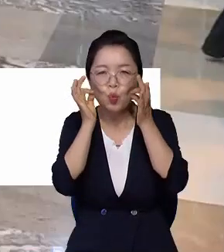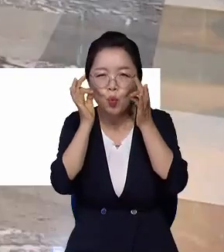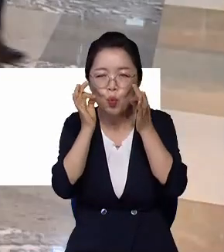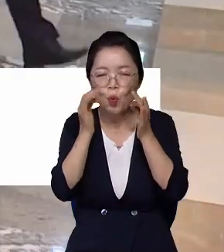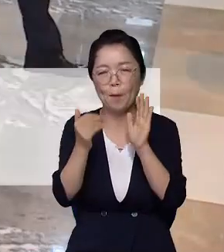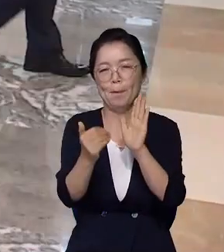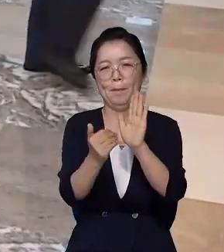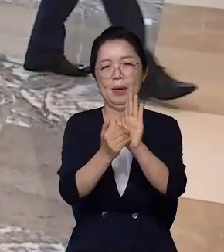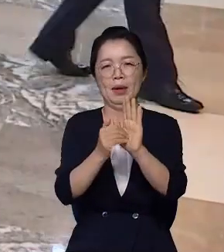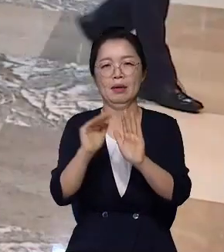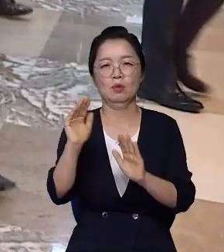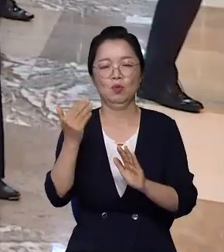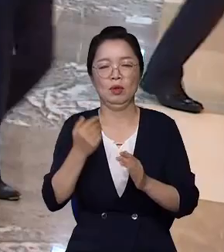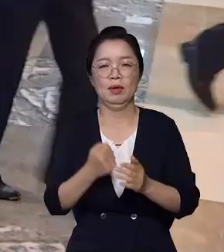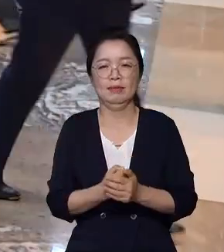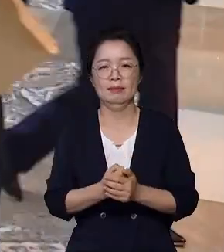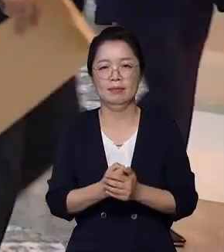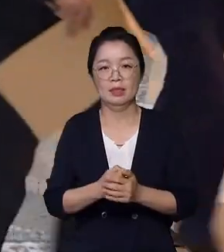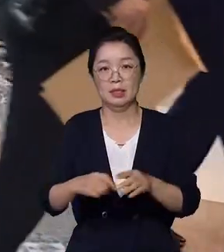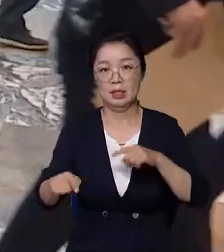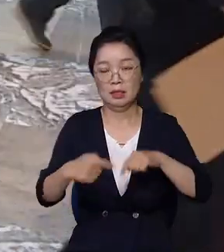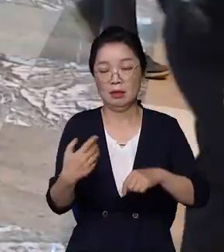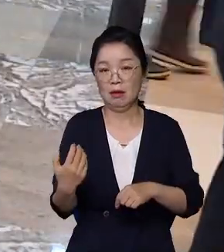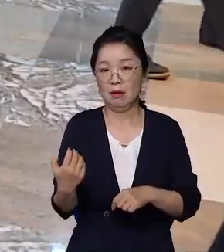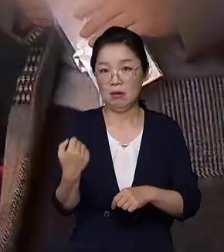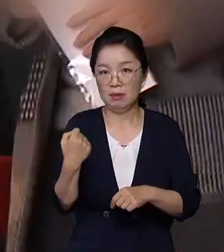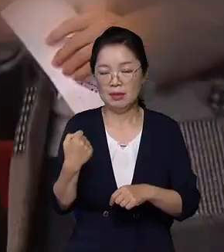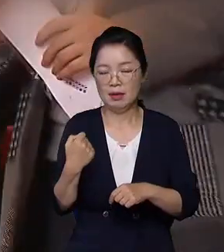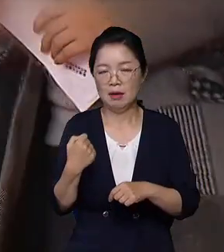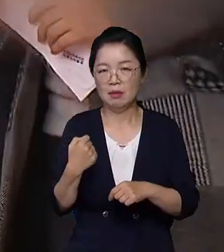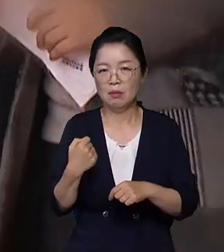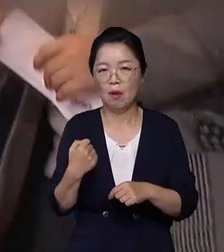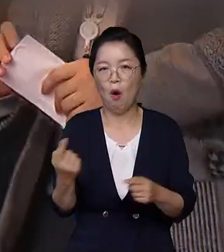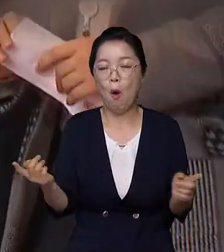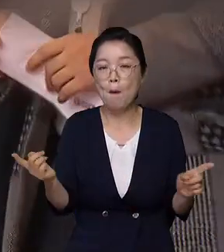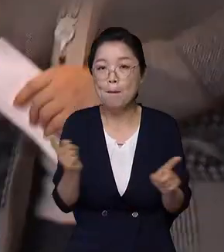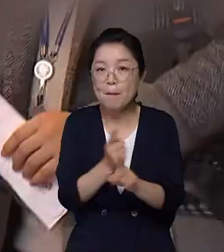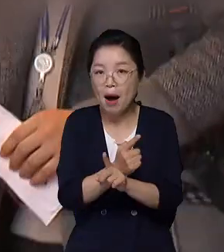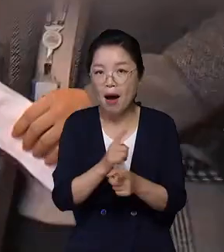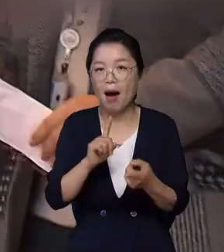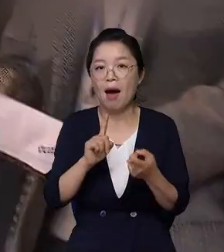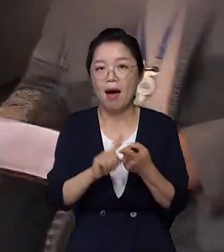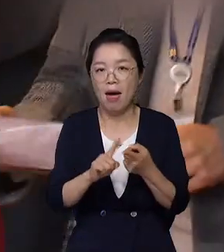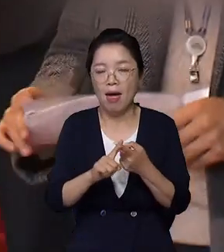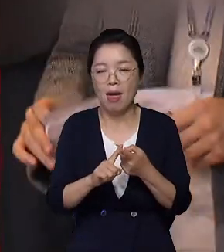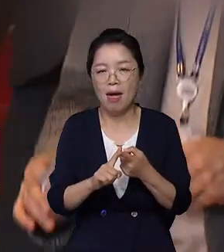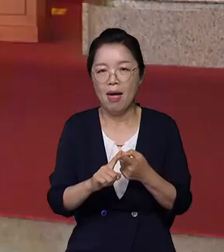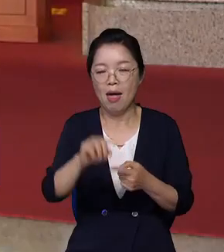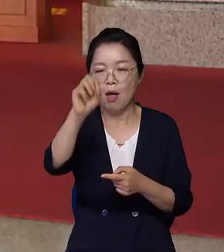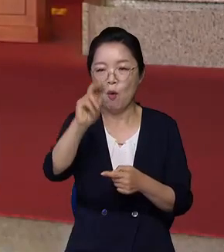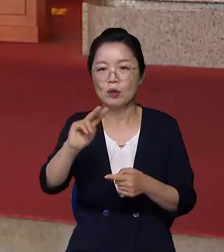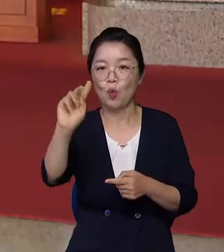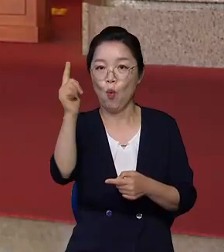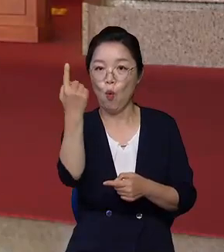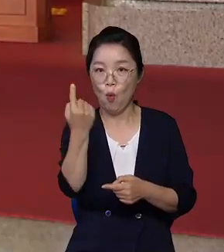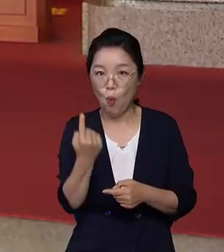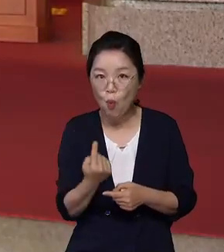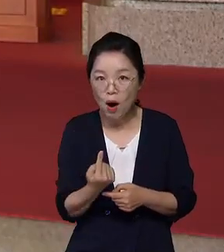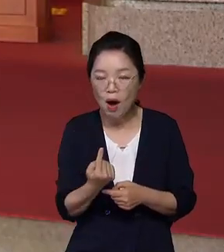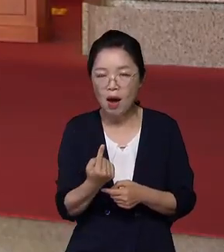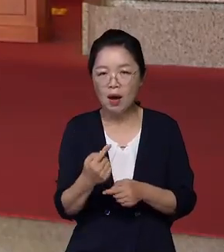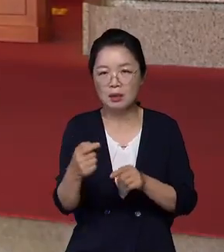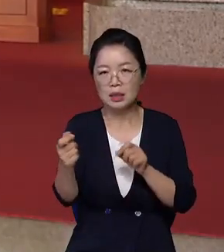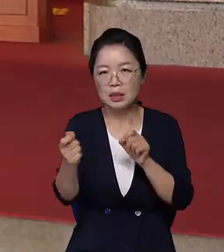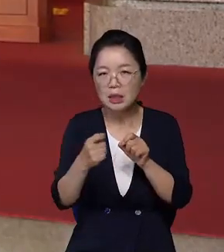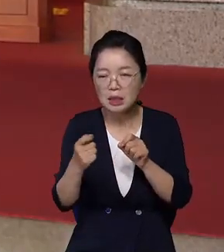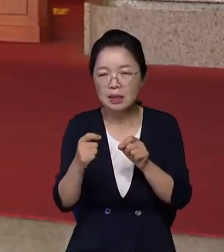됩니다. 정권 교체로 중앙에서 활동하던 인물들이 대거 광주로 눈을 돌리면서 벌써부터 총선판이